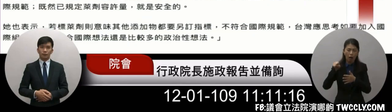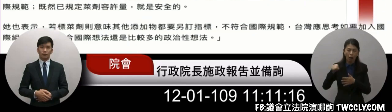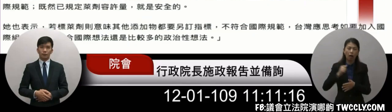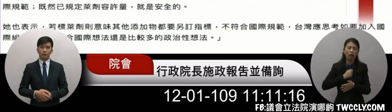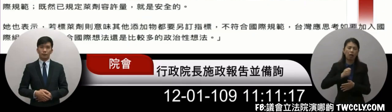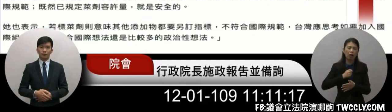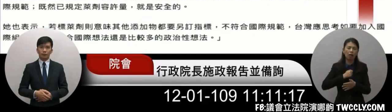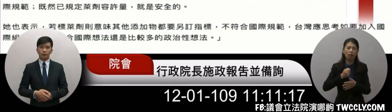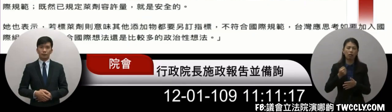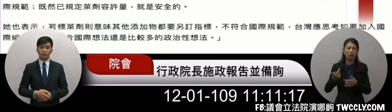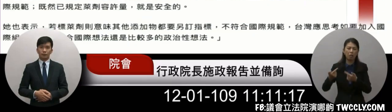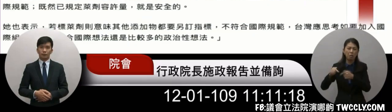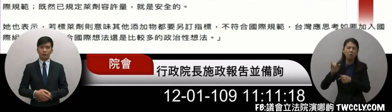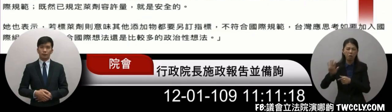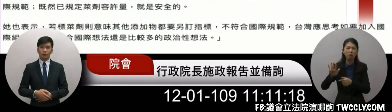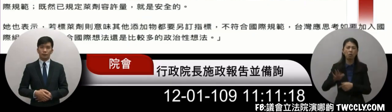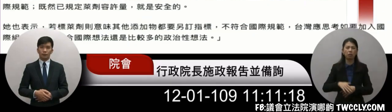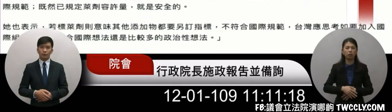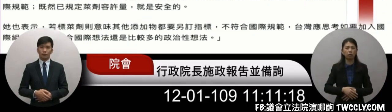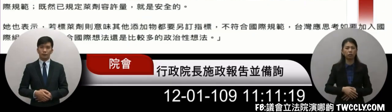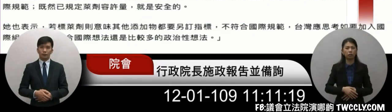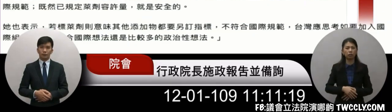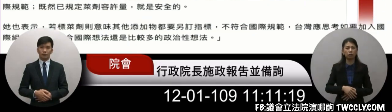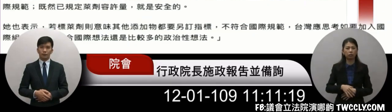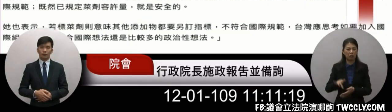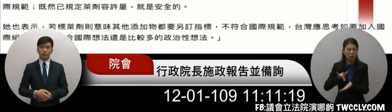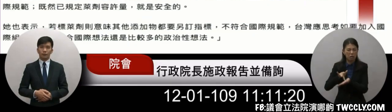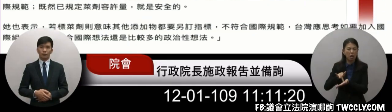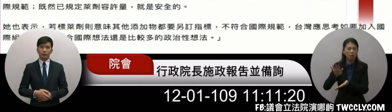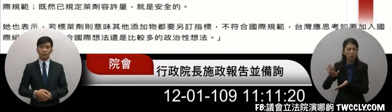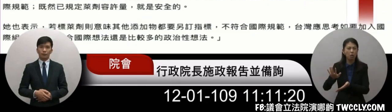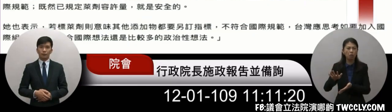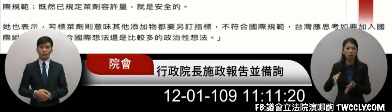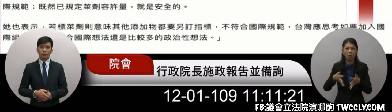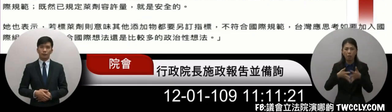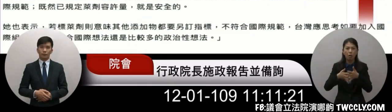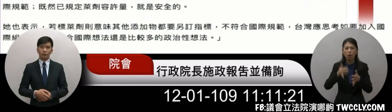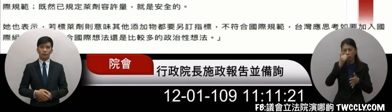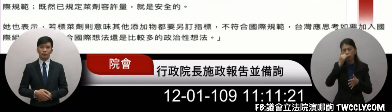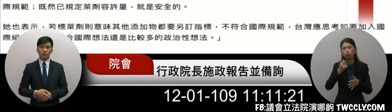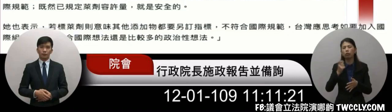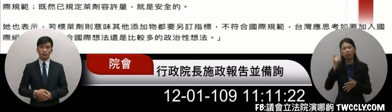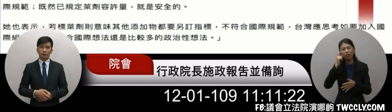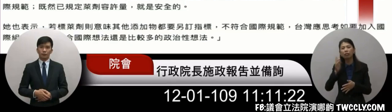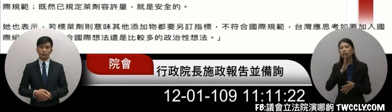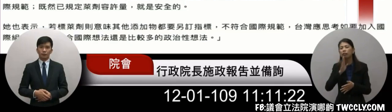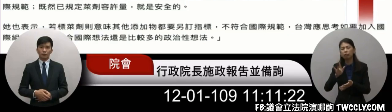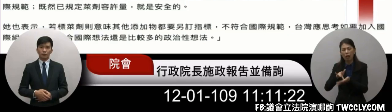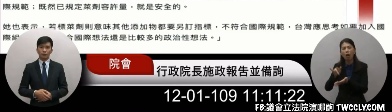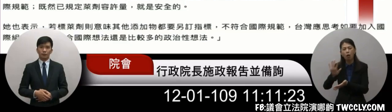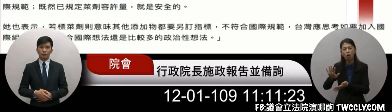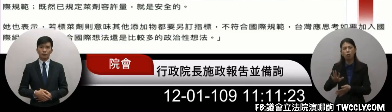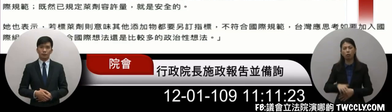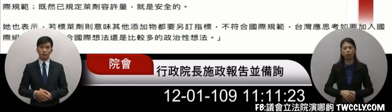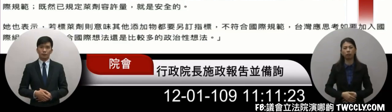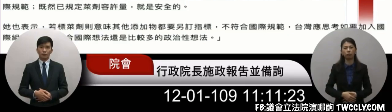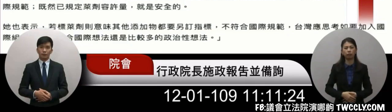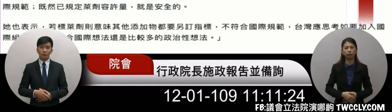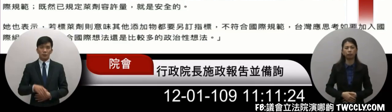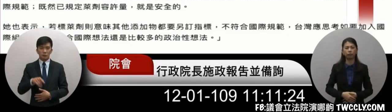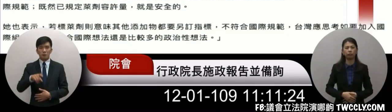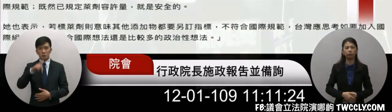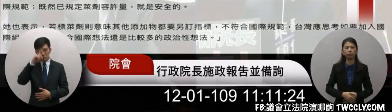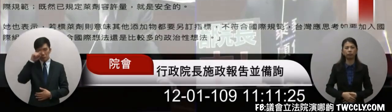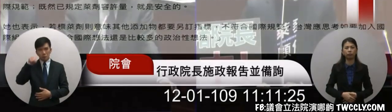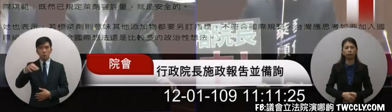剂，所以产地标示美国意义就很清楚，所以美猪就是来猪。到底哪一个人讲话是对的？ 就会避免这样的